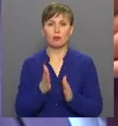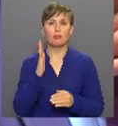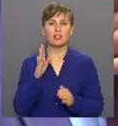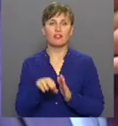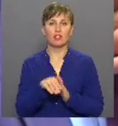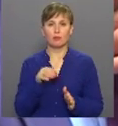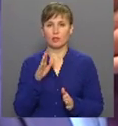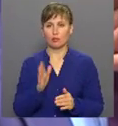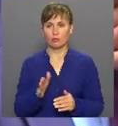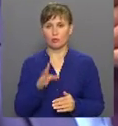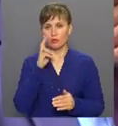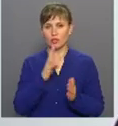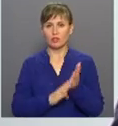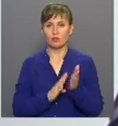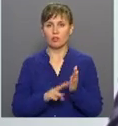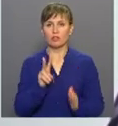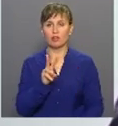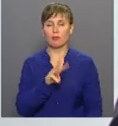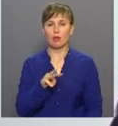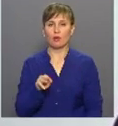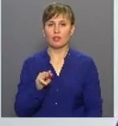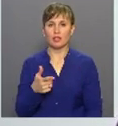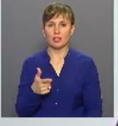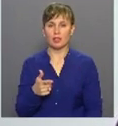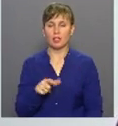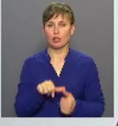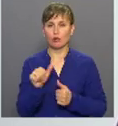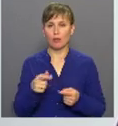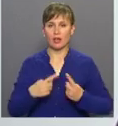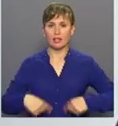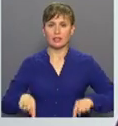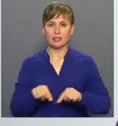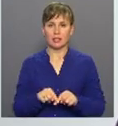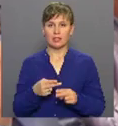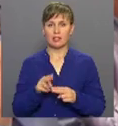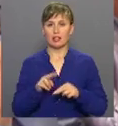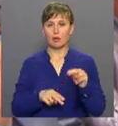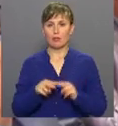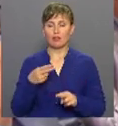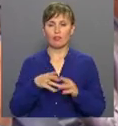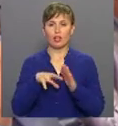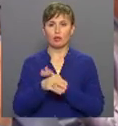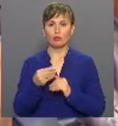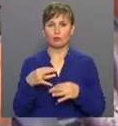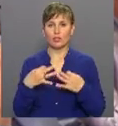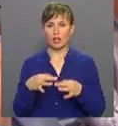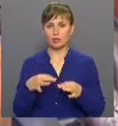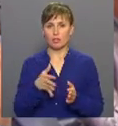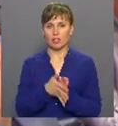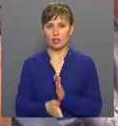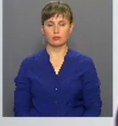выбор обойдутся казне в 92 миллиона с омлетом помимо организация гид компании в эту сумму войду транспортные расходы